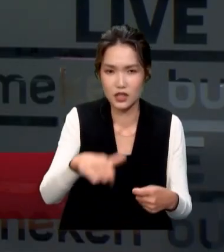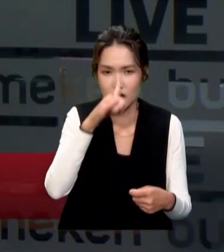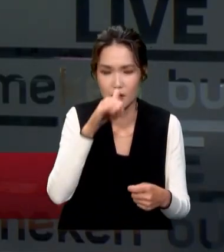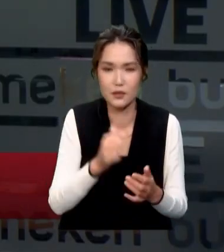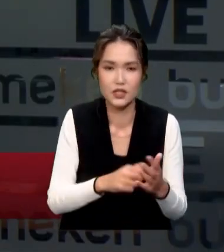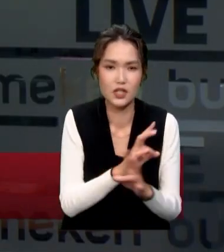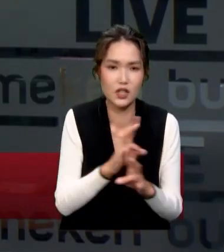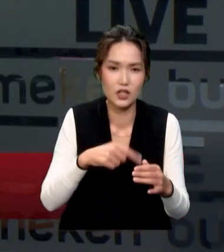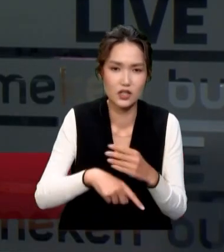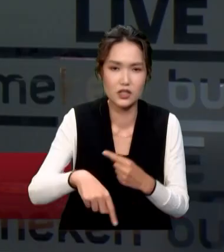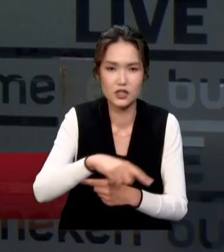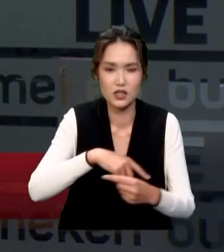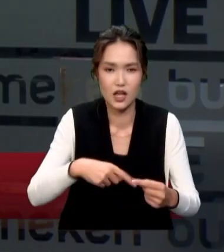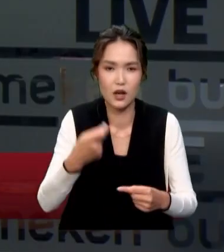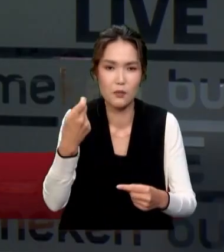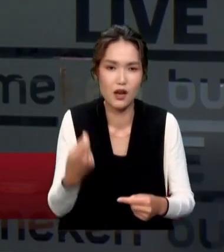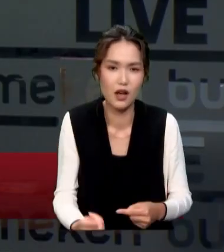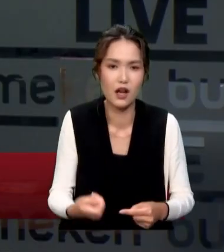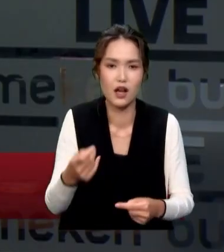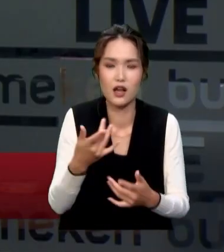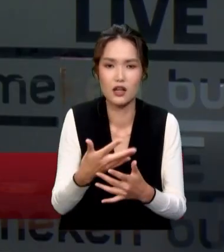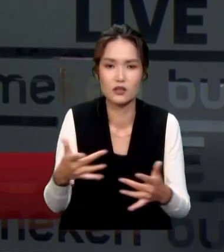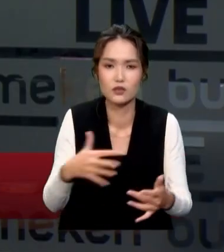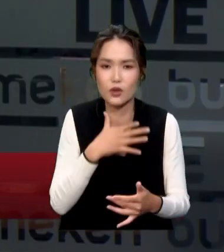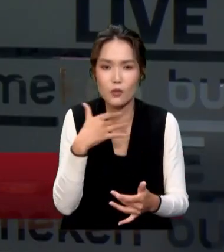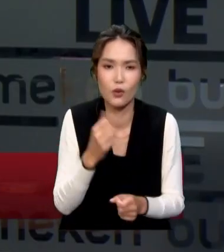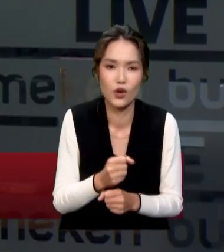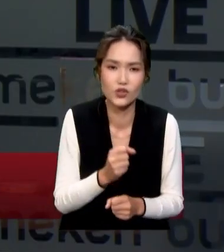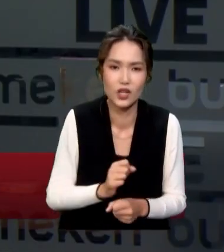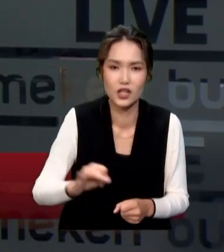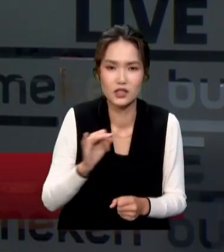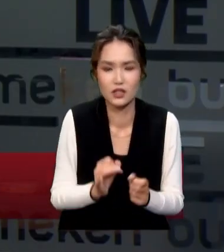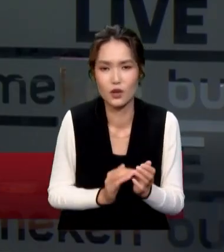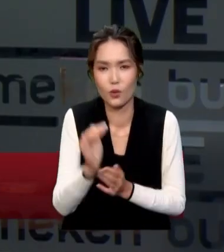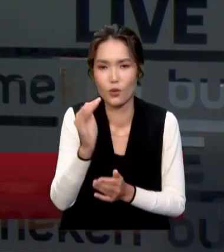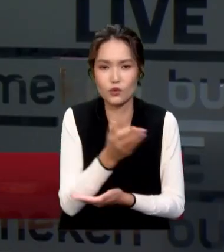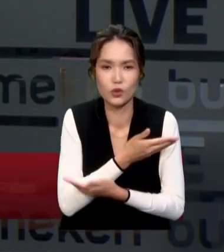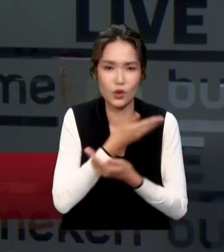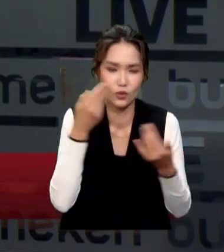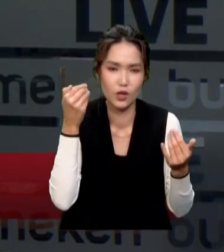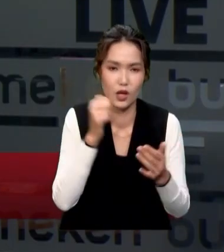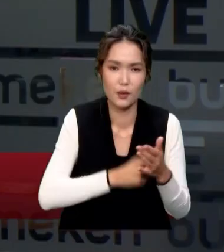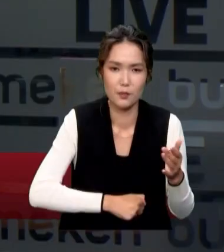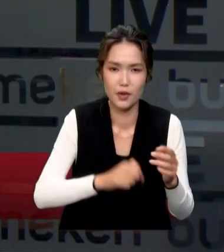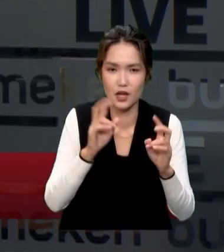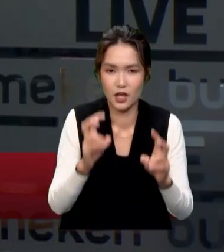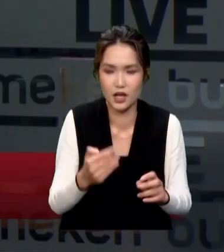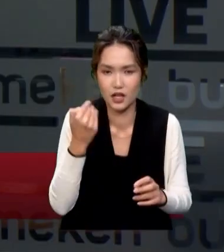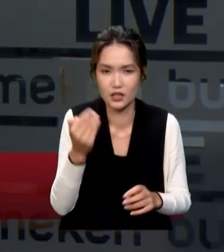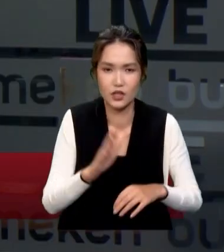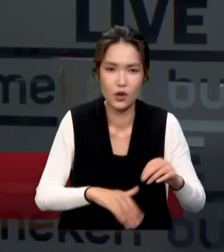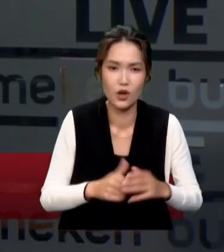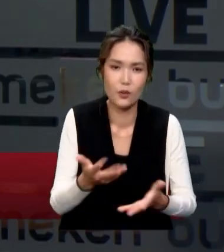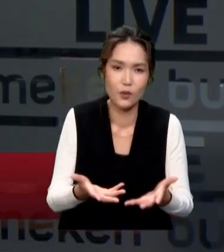ішкі нарықты шеттен келетін арзан қол тауарлар қаптап, олардың жасаған дүниелері өтпей қалған. Сондықтан ата кәсіпті қолға